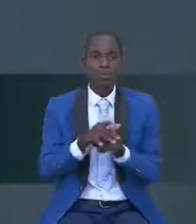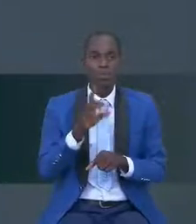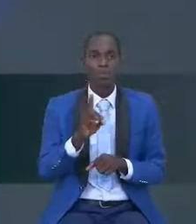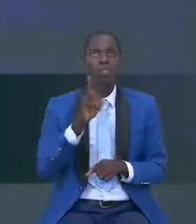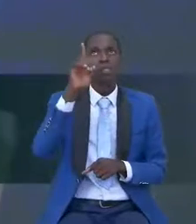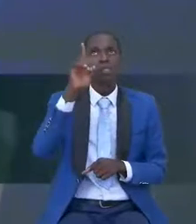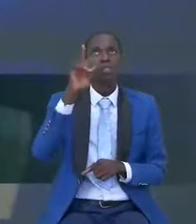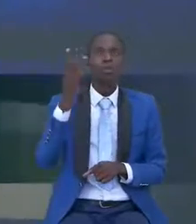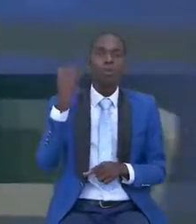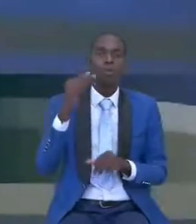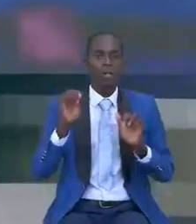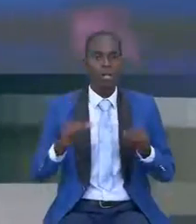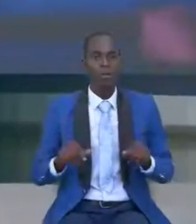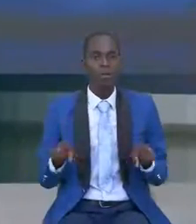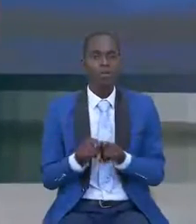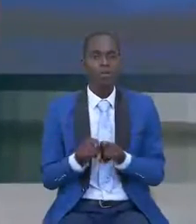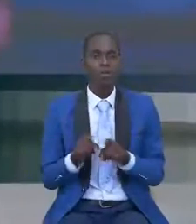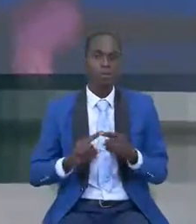l'accomplir.